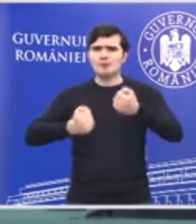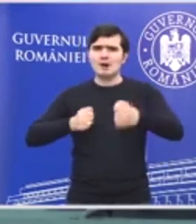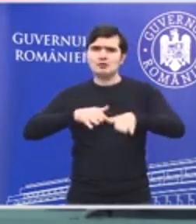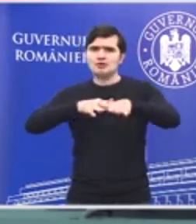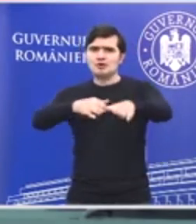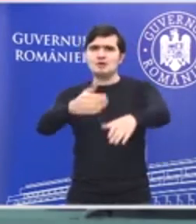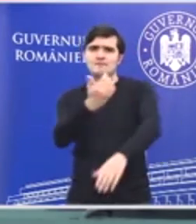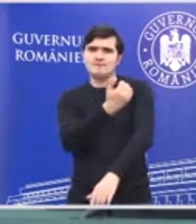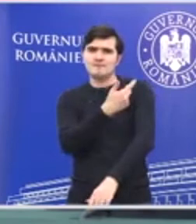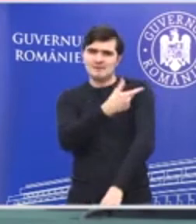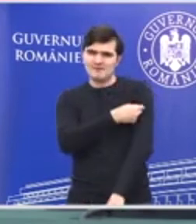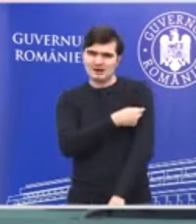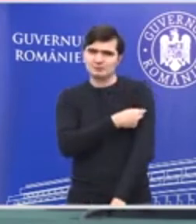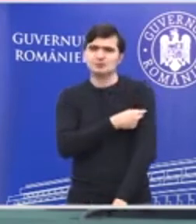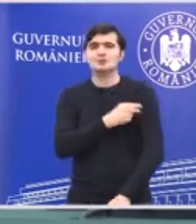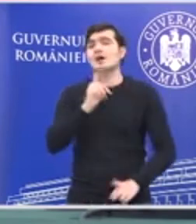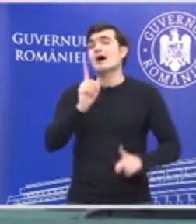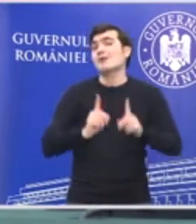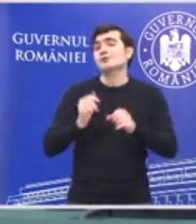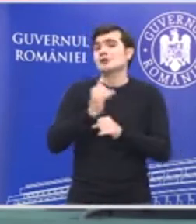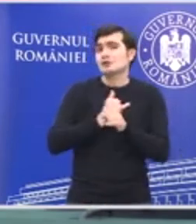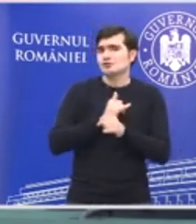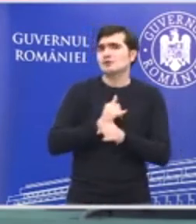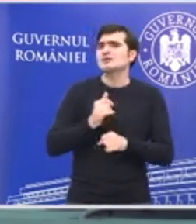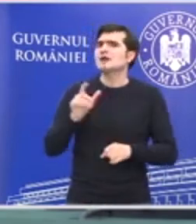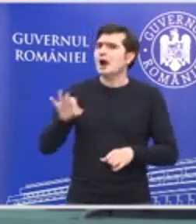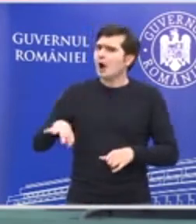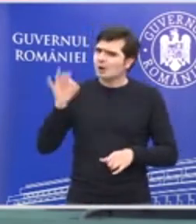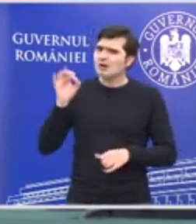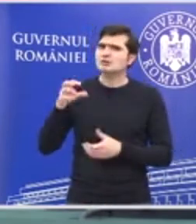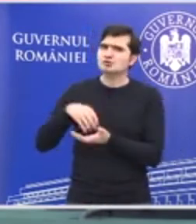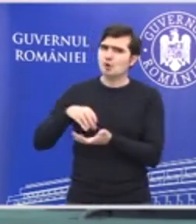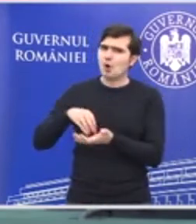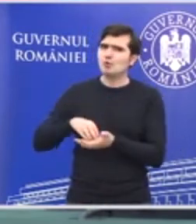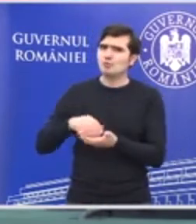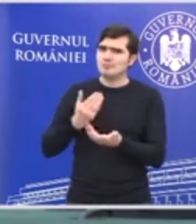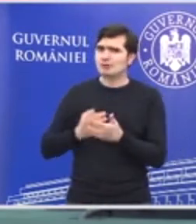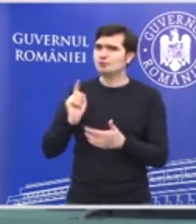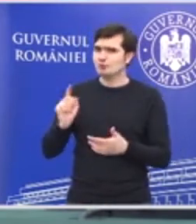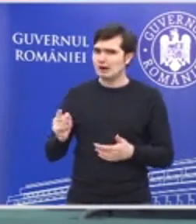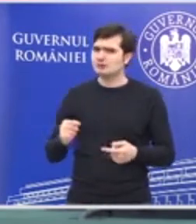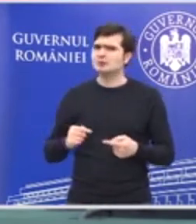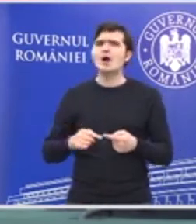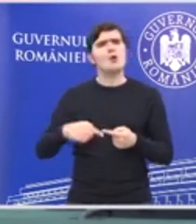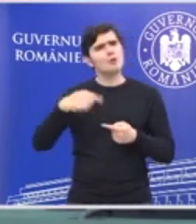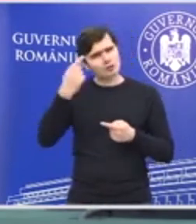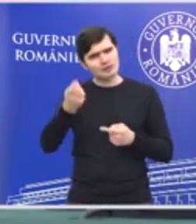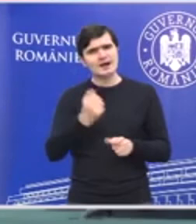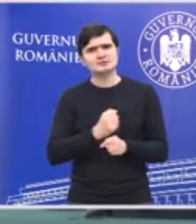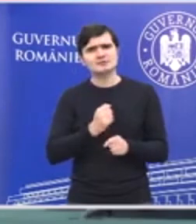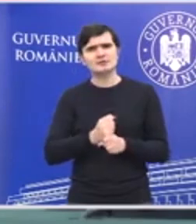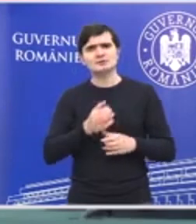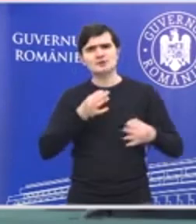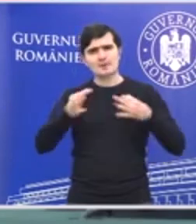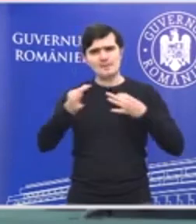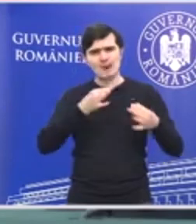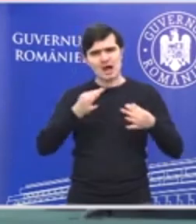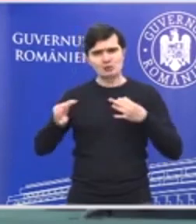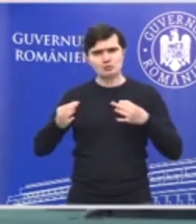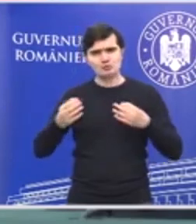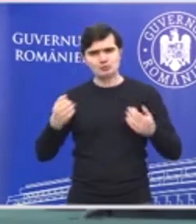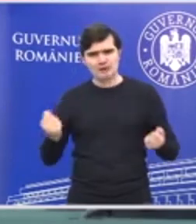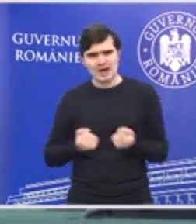necesare. Urmează să avem și aici o definitivare a planului de acțiune și să